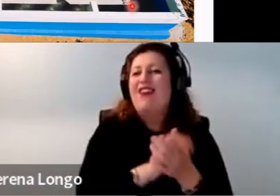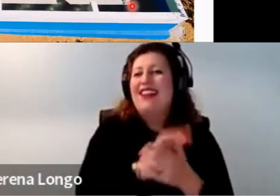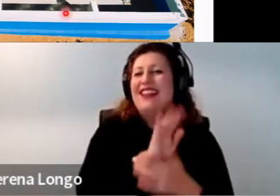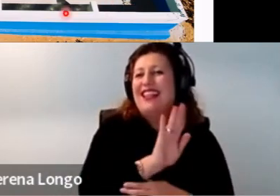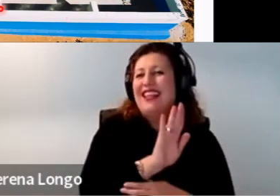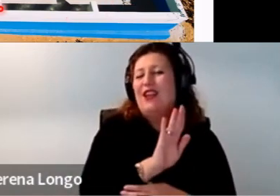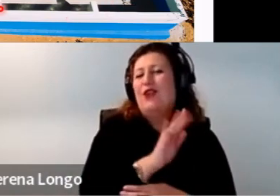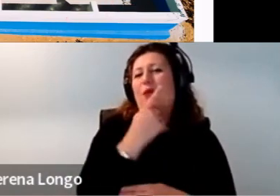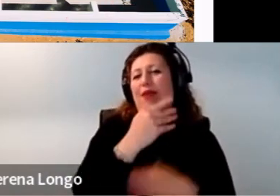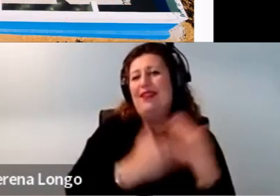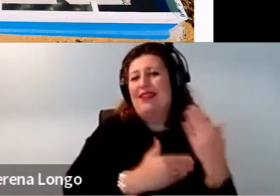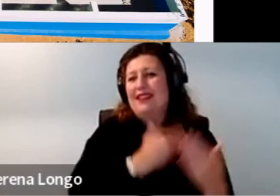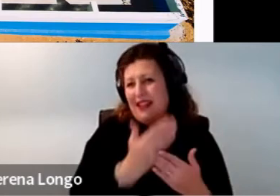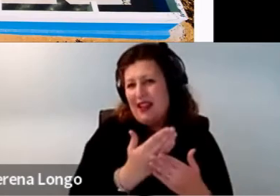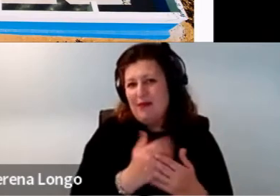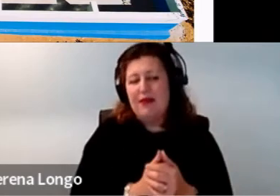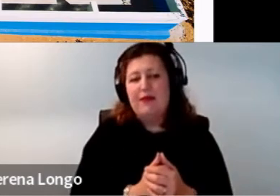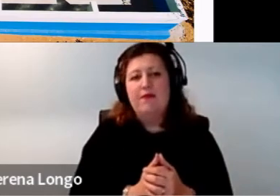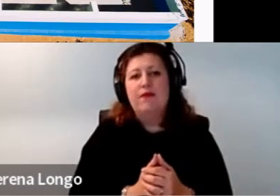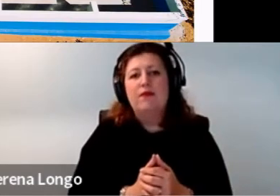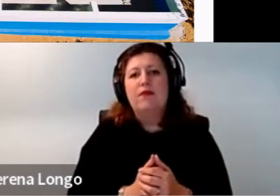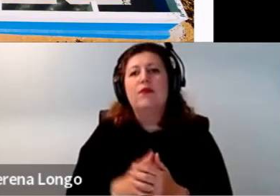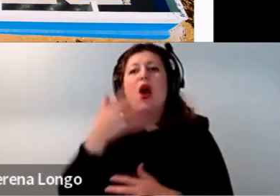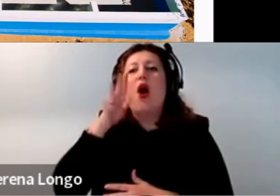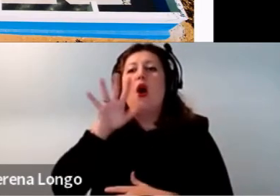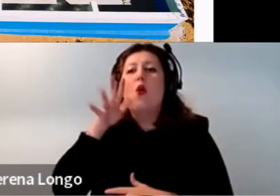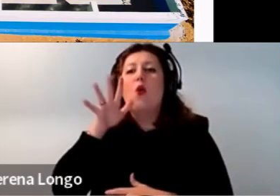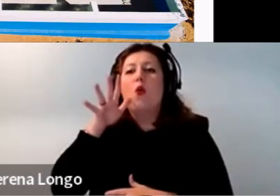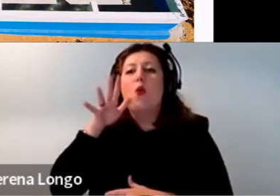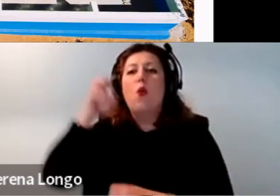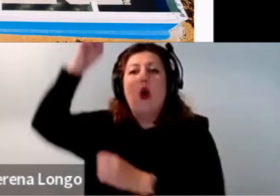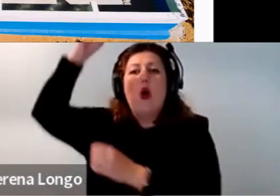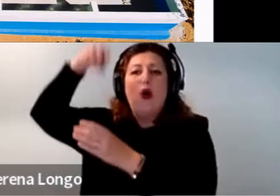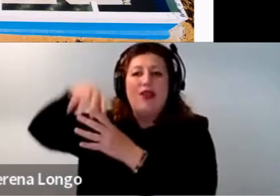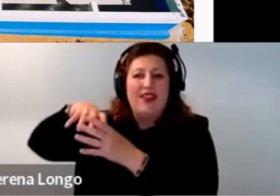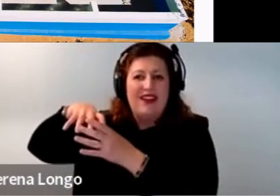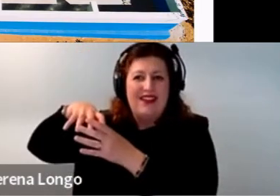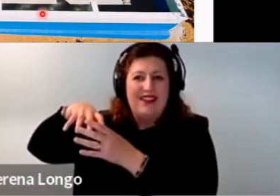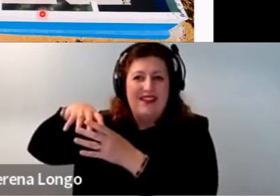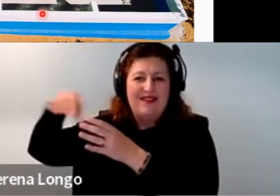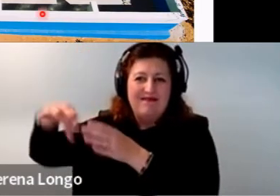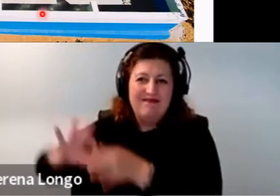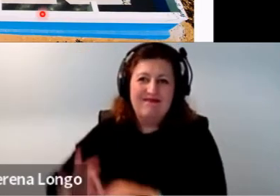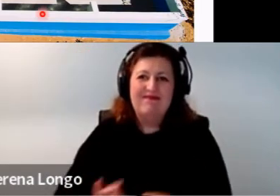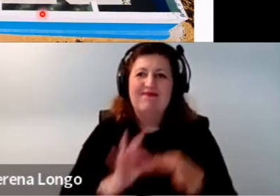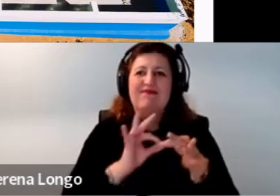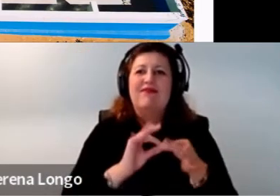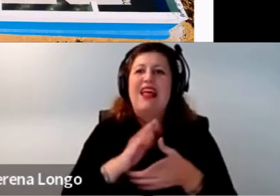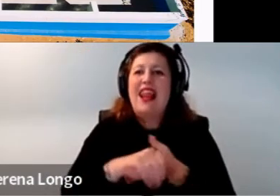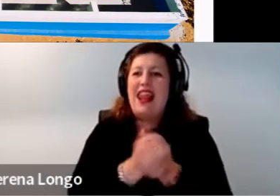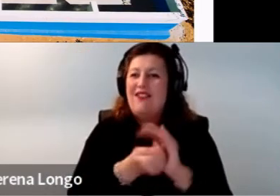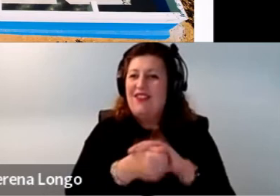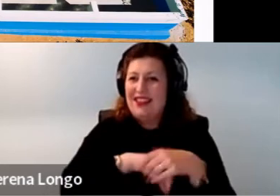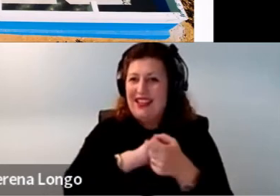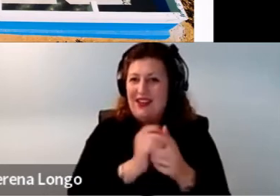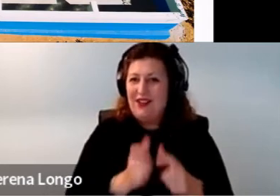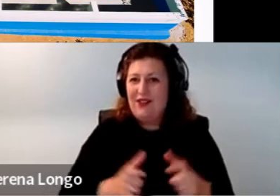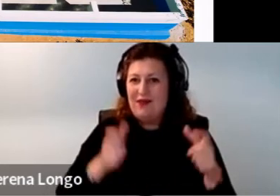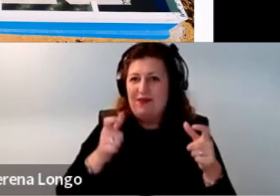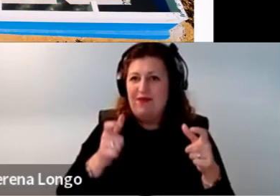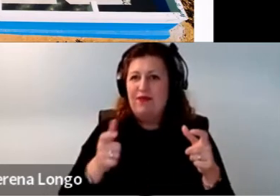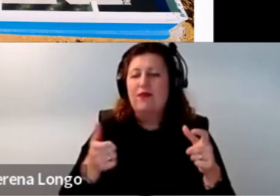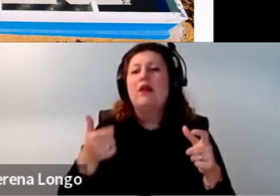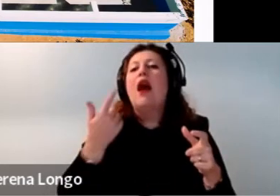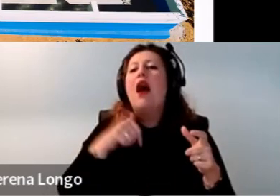i lavandini per gli altri bambini, la water tank che alimenta il lavandino e la septic tank, la